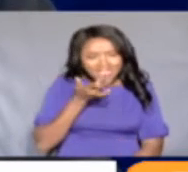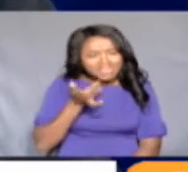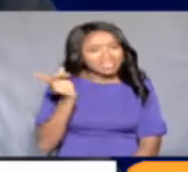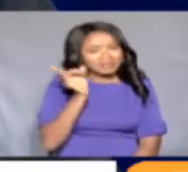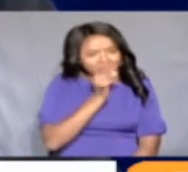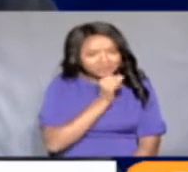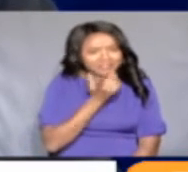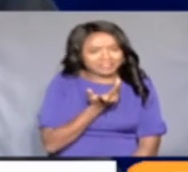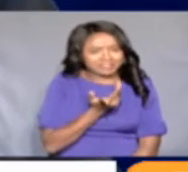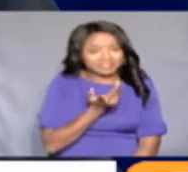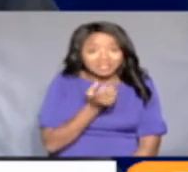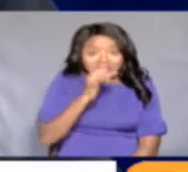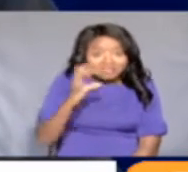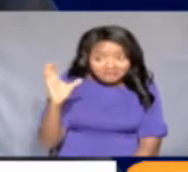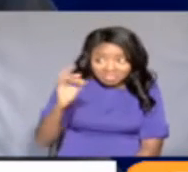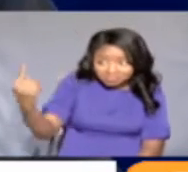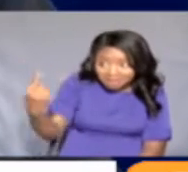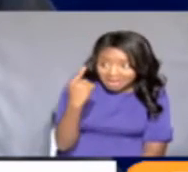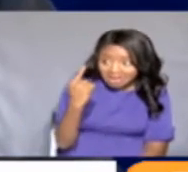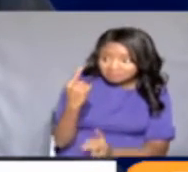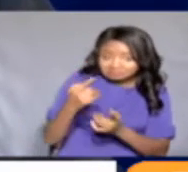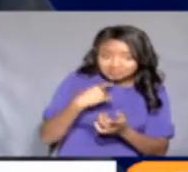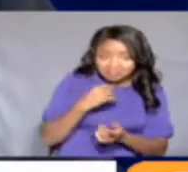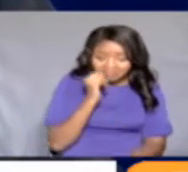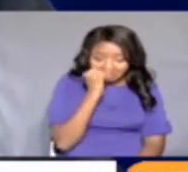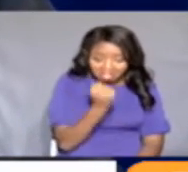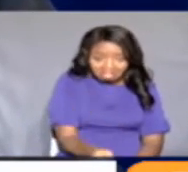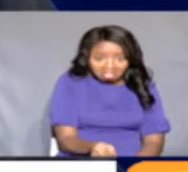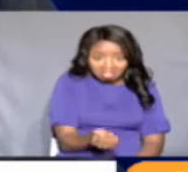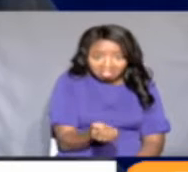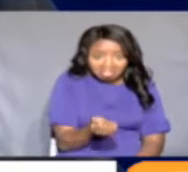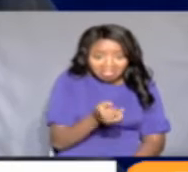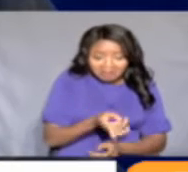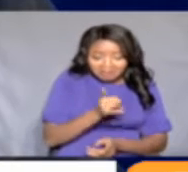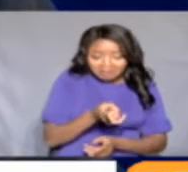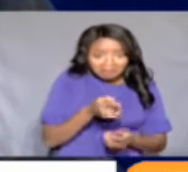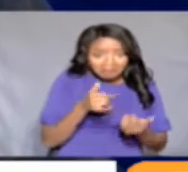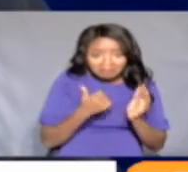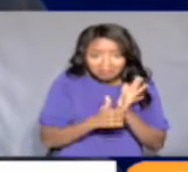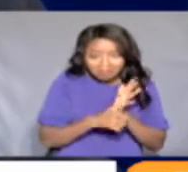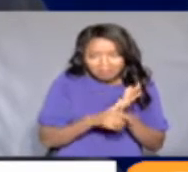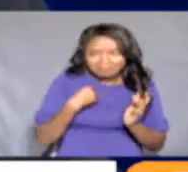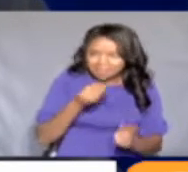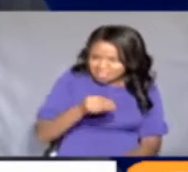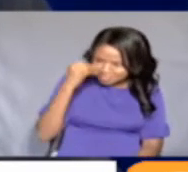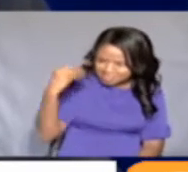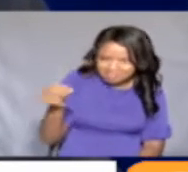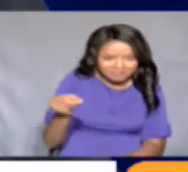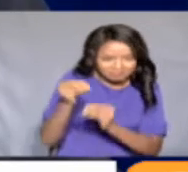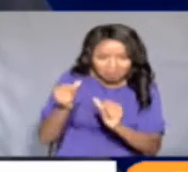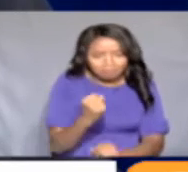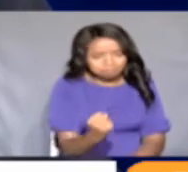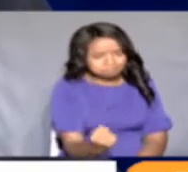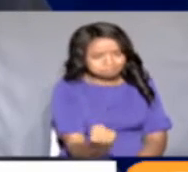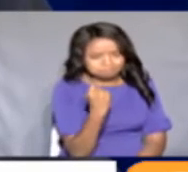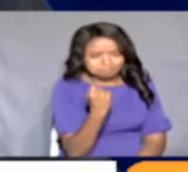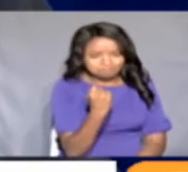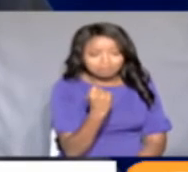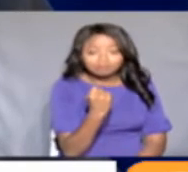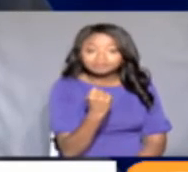na nikipata mteja wa aina hiyo najua vile napambana naye. Madawa kama Artemisia imetumika na